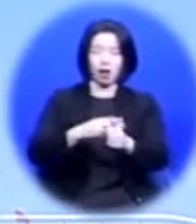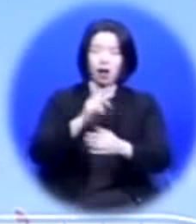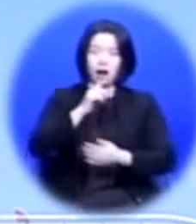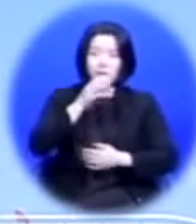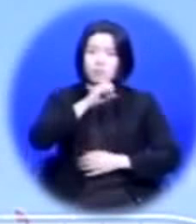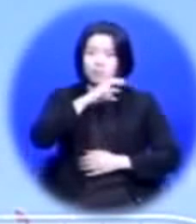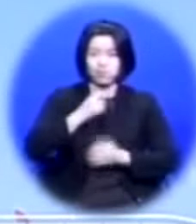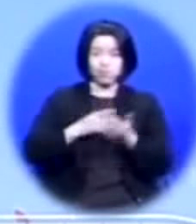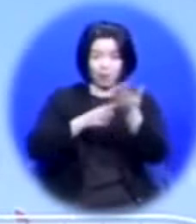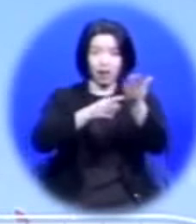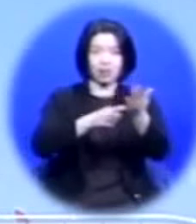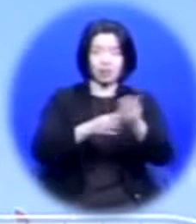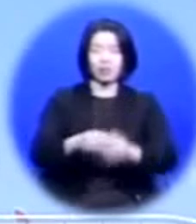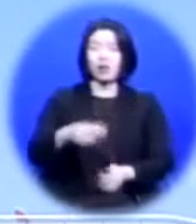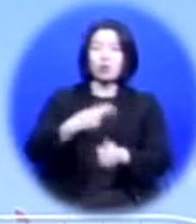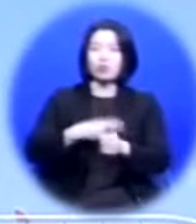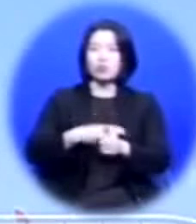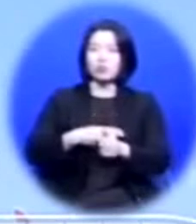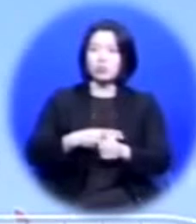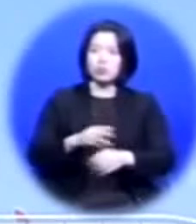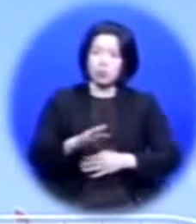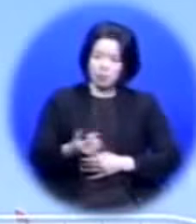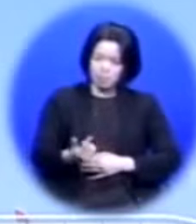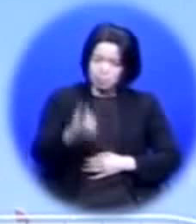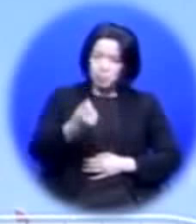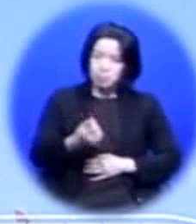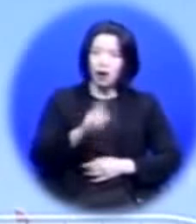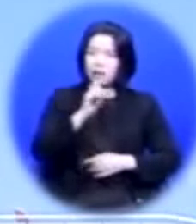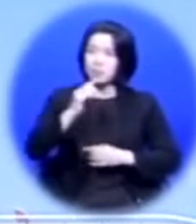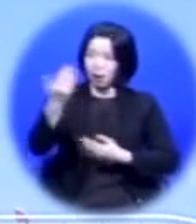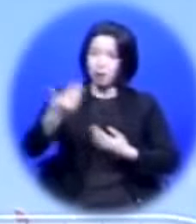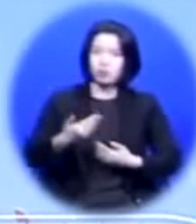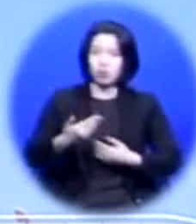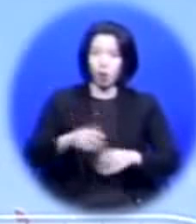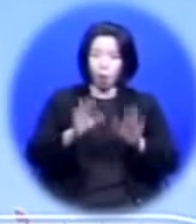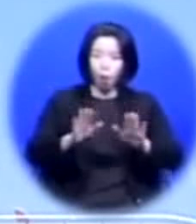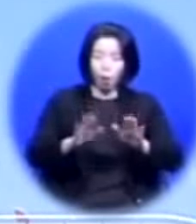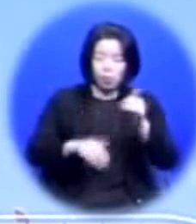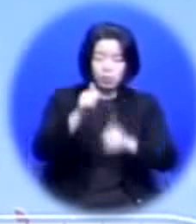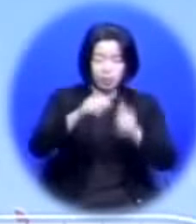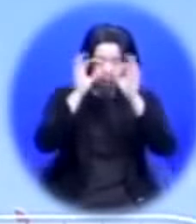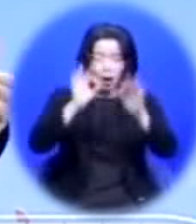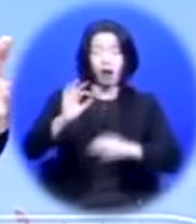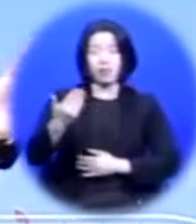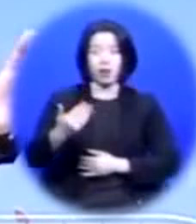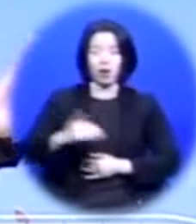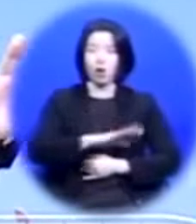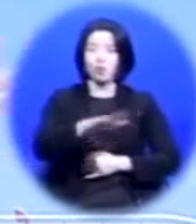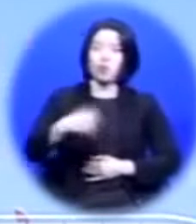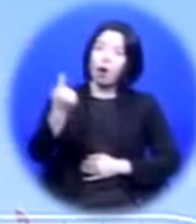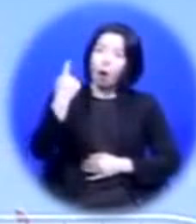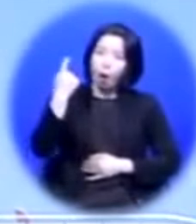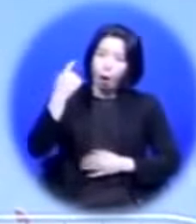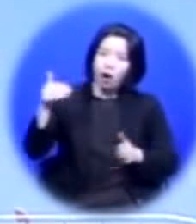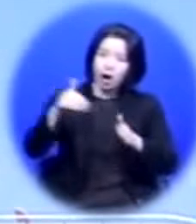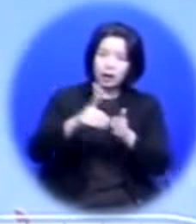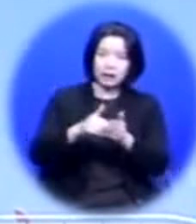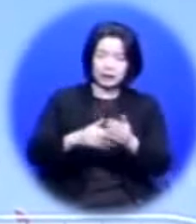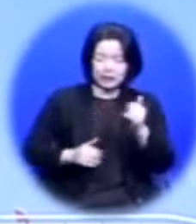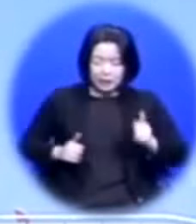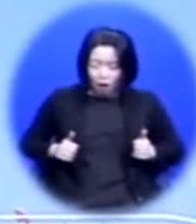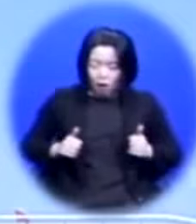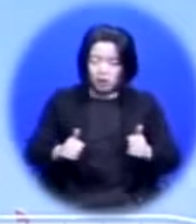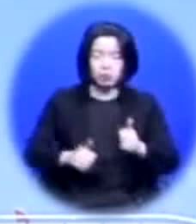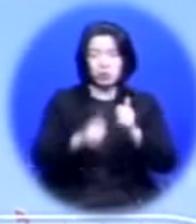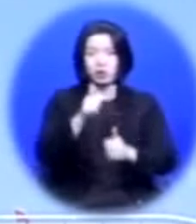했습니다 교수님 아 진짜 그렇게 말씀하시지요 오늘 시험 보셔야 됩니다 우리가 어저께 얼마나 열심히 시험